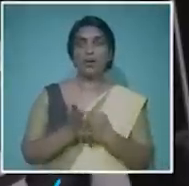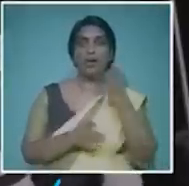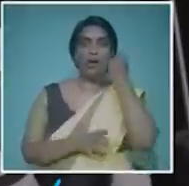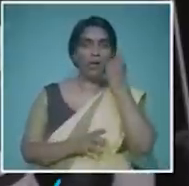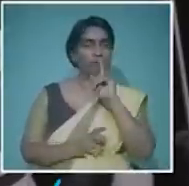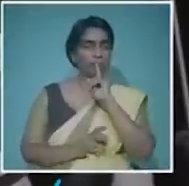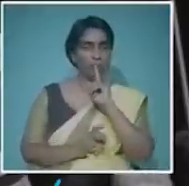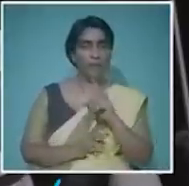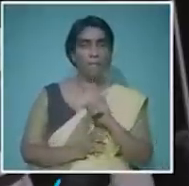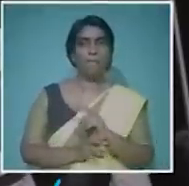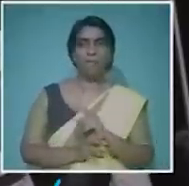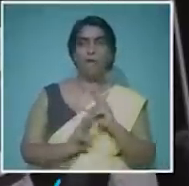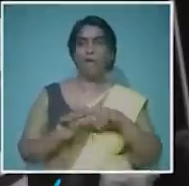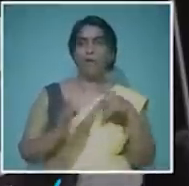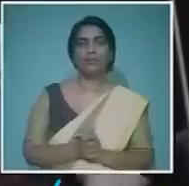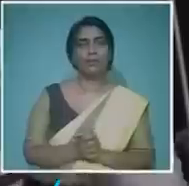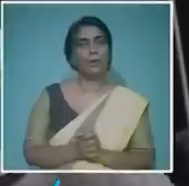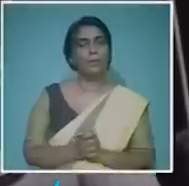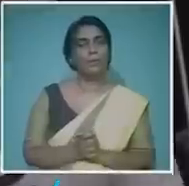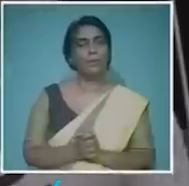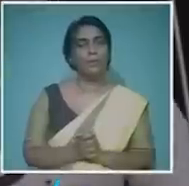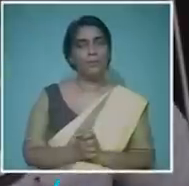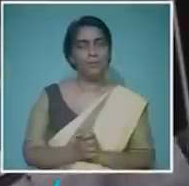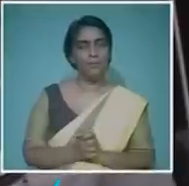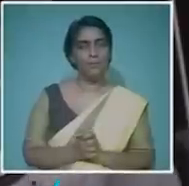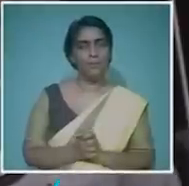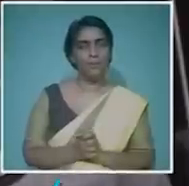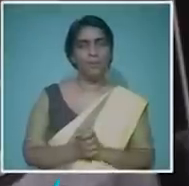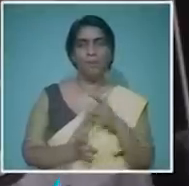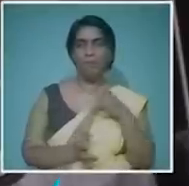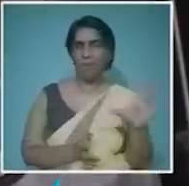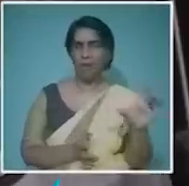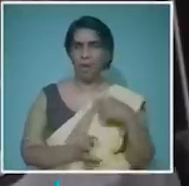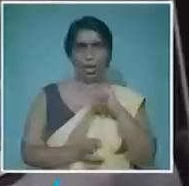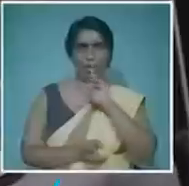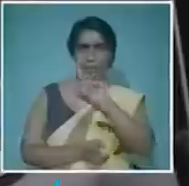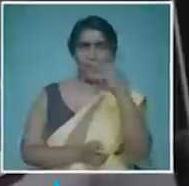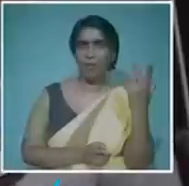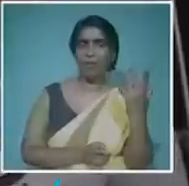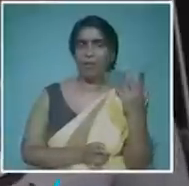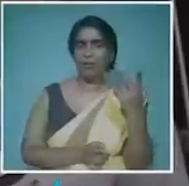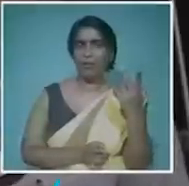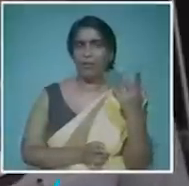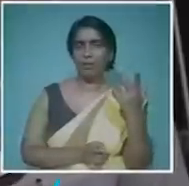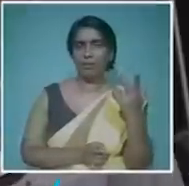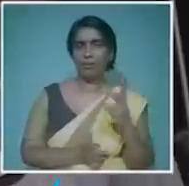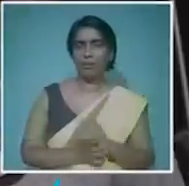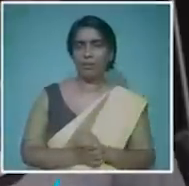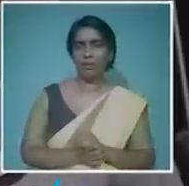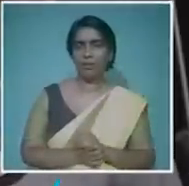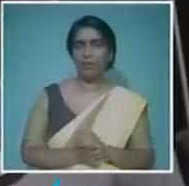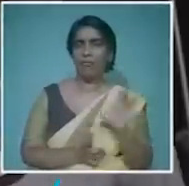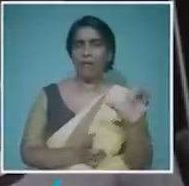අදහසක් පළ කරා. මහාචාර්ය රංජිත් බණ්ඩාර මැතිතුමා, මම එතුමාට පපට් කියලා නම් කිව්වේ නෑ. සාමාන්‍යයෙන් මම කියනවා නම් කියන්නේ දාස් අන්තේවාසිකයෙක් කියලා.